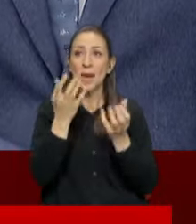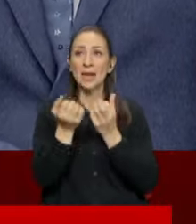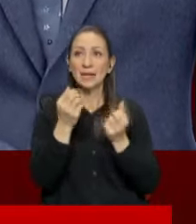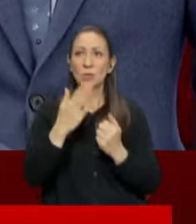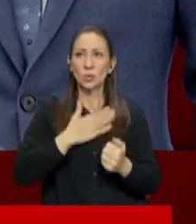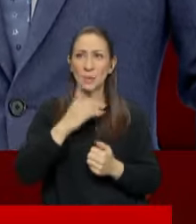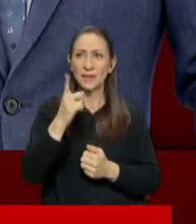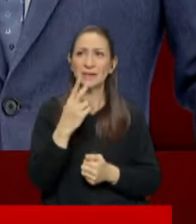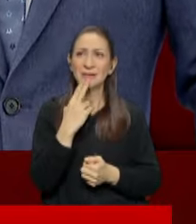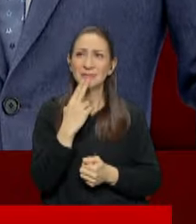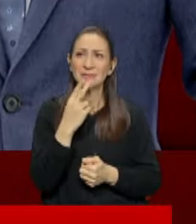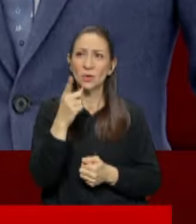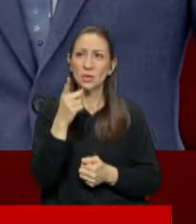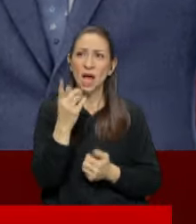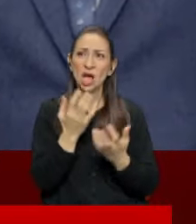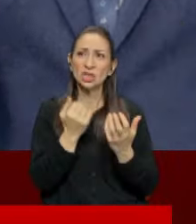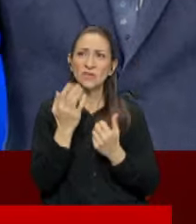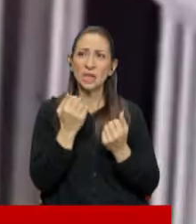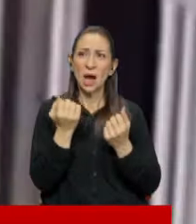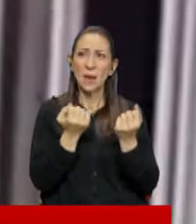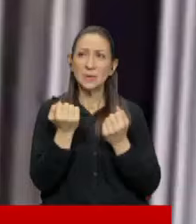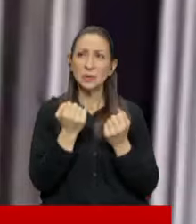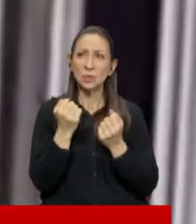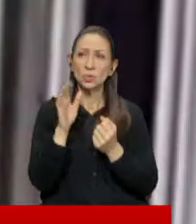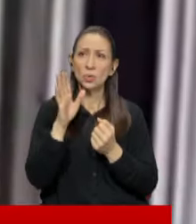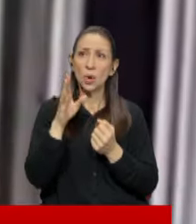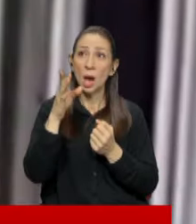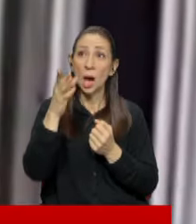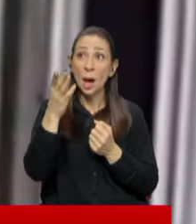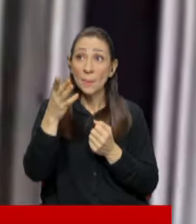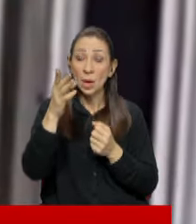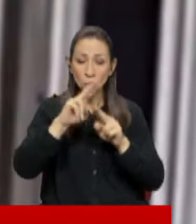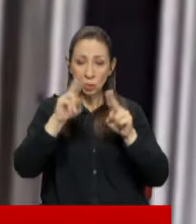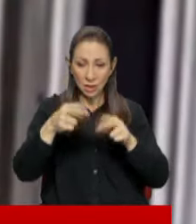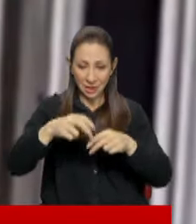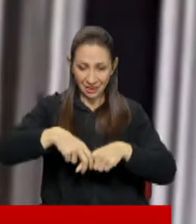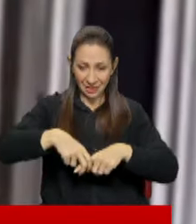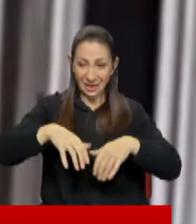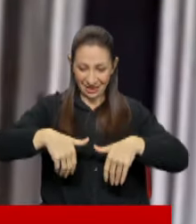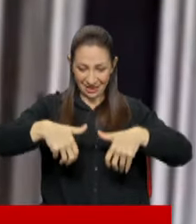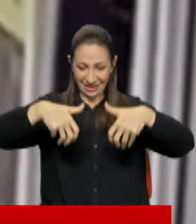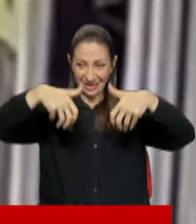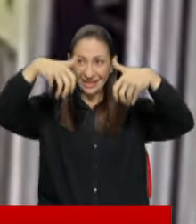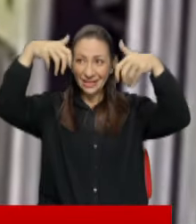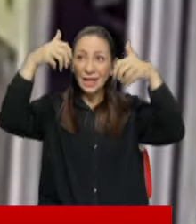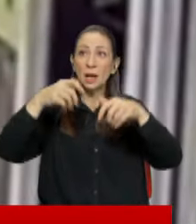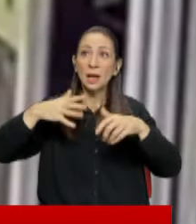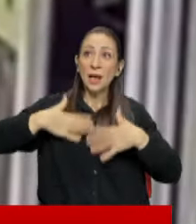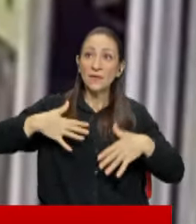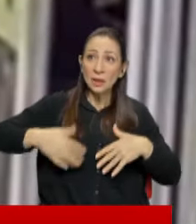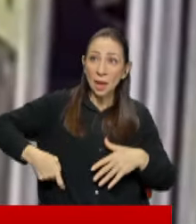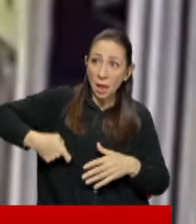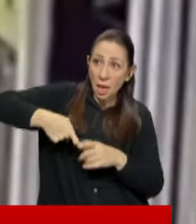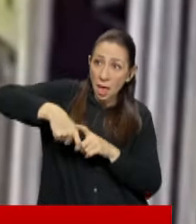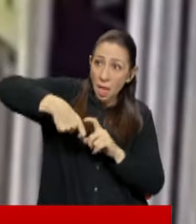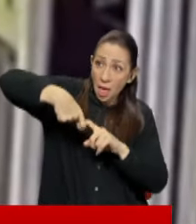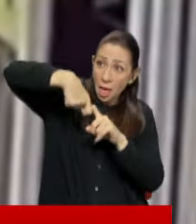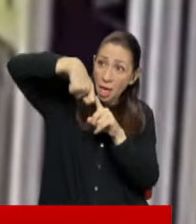önünde bir kadın orada alışveriş arabasıyla birlikte duruyor. Evet. Ancak dükkanın kepengine kıyafeti takılıyor. Kıyafeti